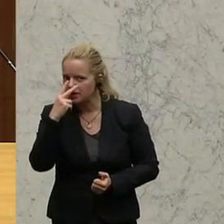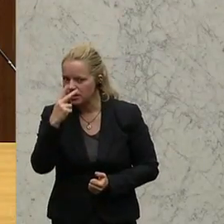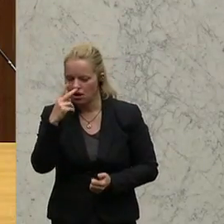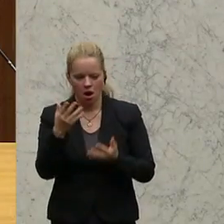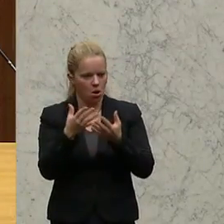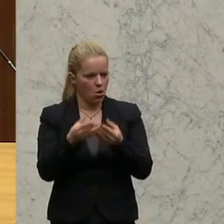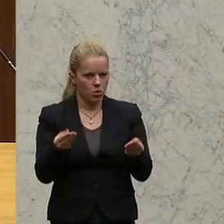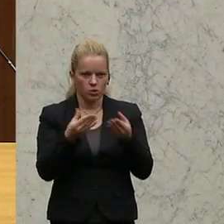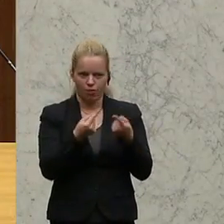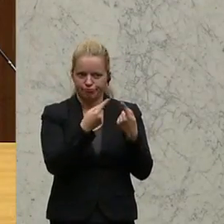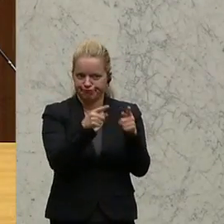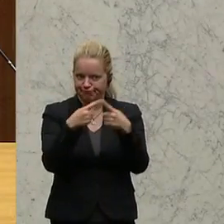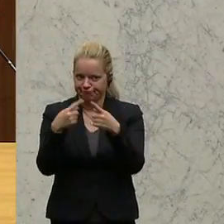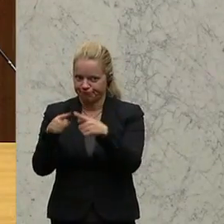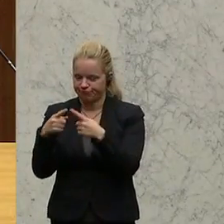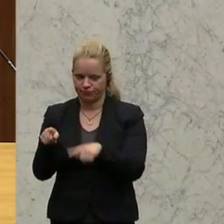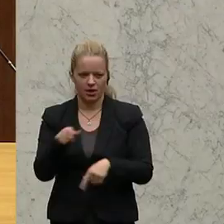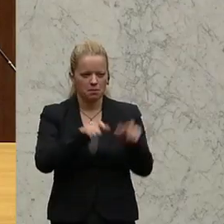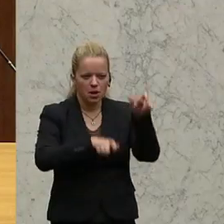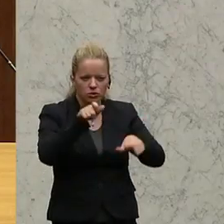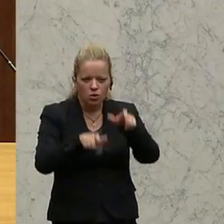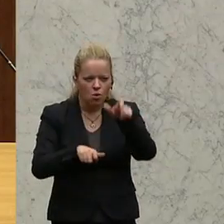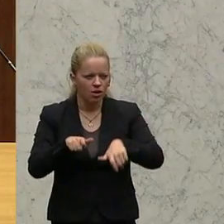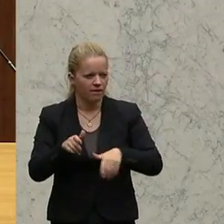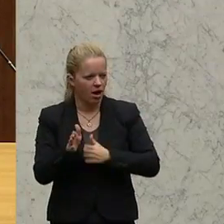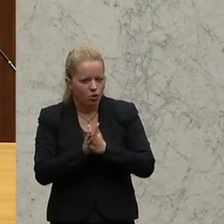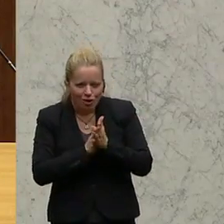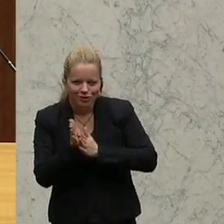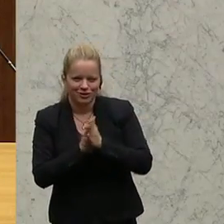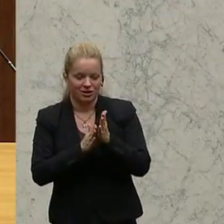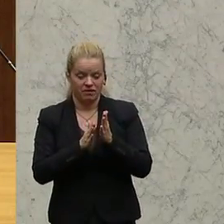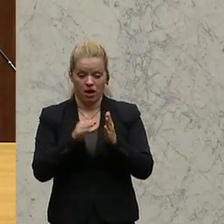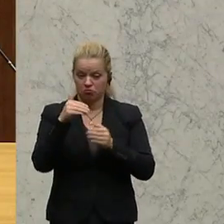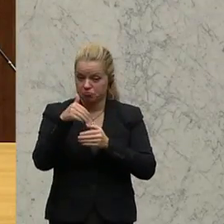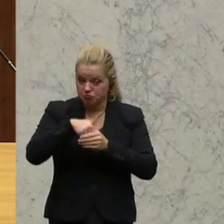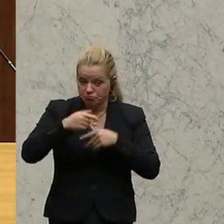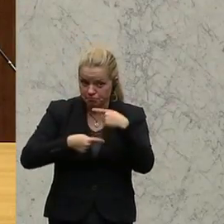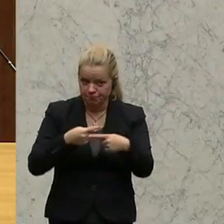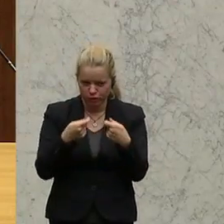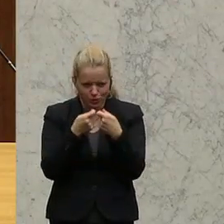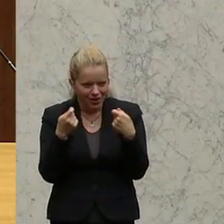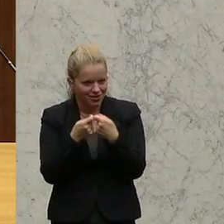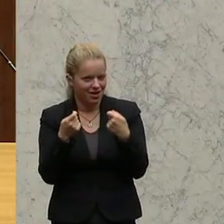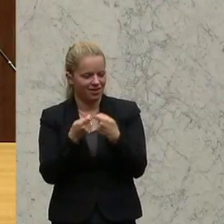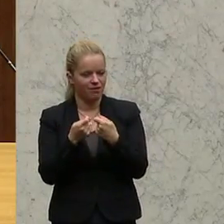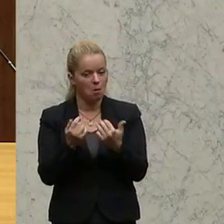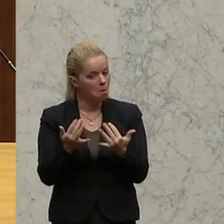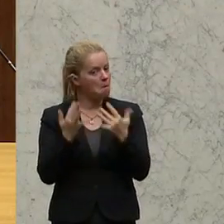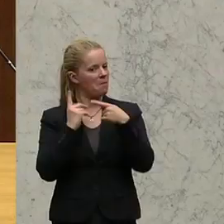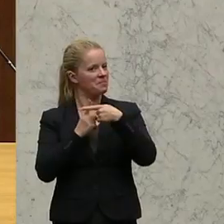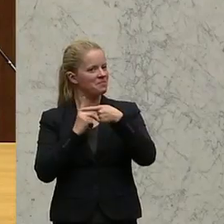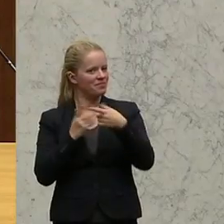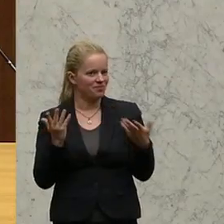sehr engagiert, sehr spannend, sehr anregend. Es hat auch dem entsprochen, dass das